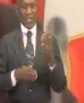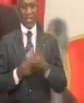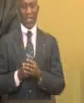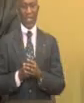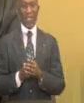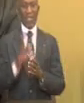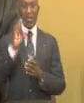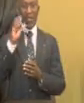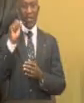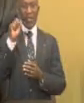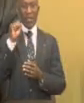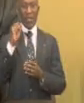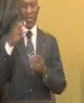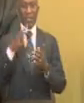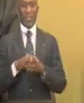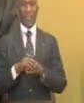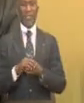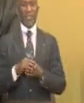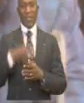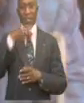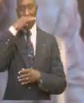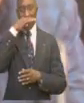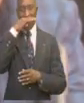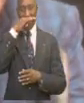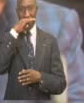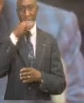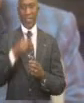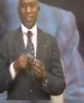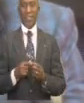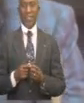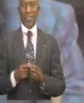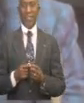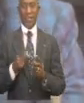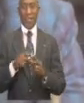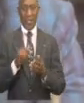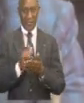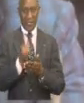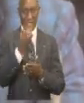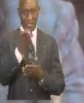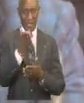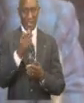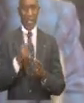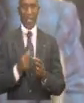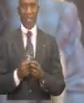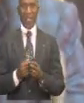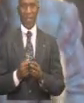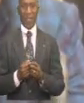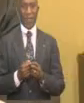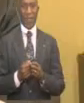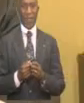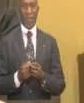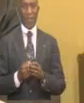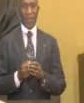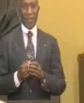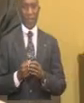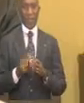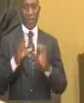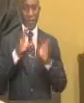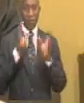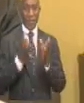par quelques compatriotes mal intentionné. À ce sujet, le Conseil provincial de